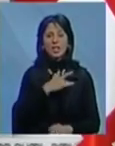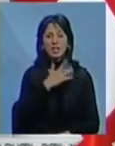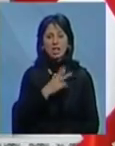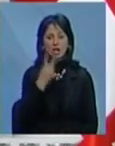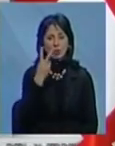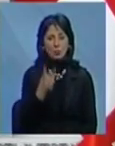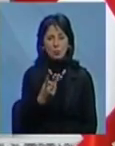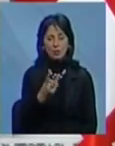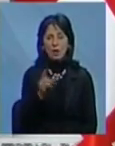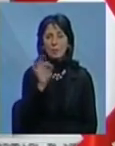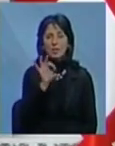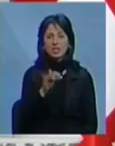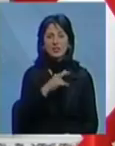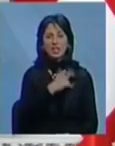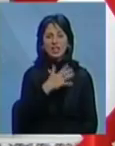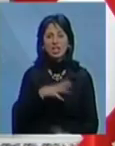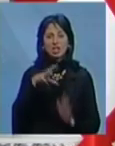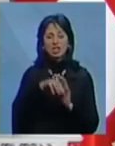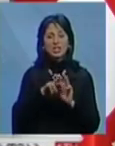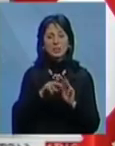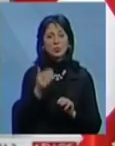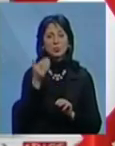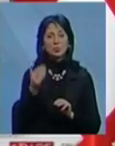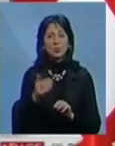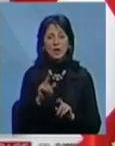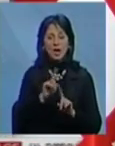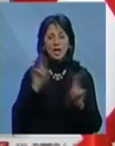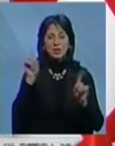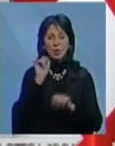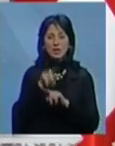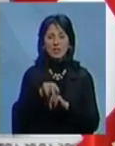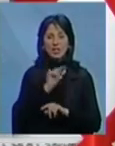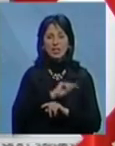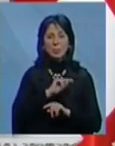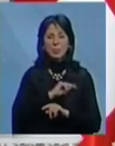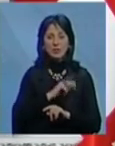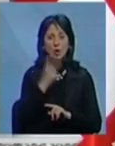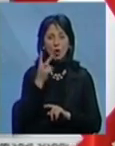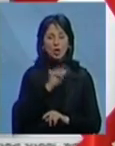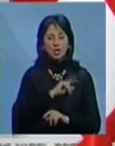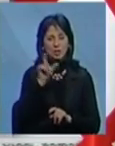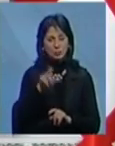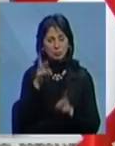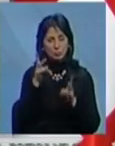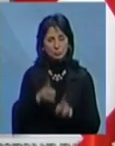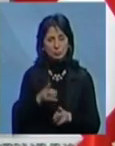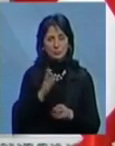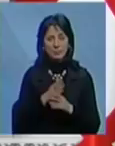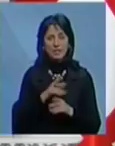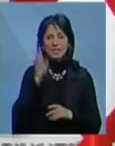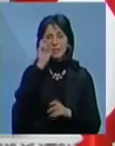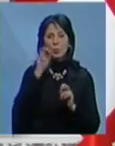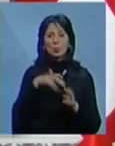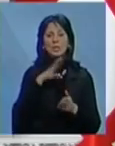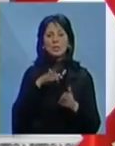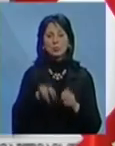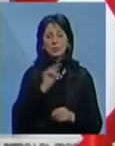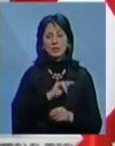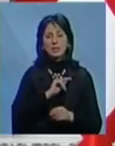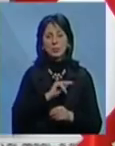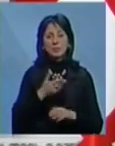დაიჭრა 2. ამასთანავე დაჭრილია შინაგან საქმეთა სამინისტროს განსაკუთრებულ დავალებათა დეპარტამენტის 2 თანამშრომელი. სახელმწიფო